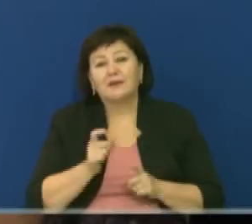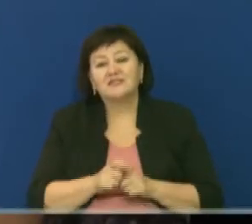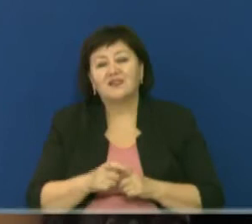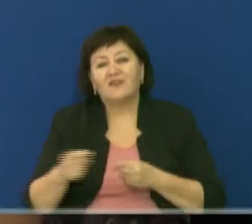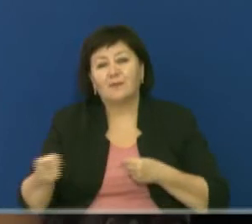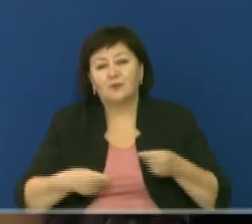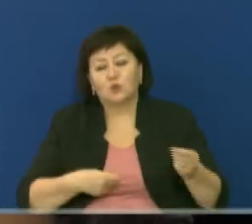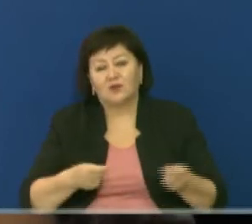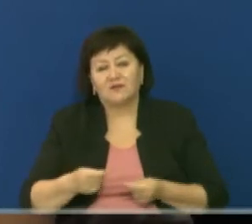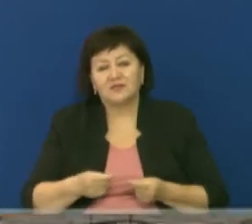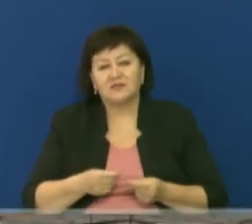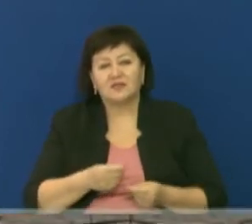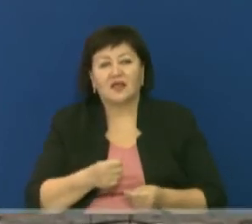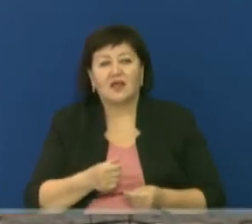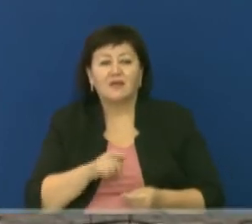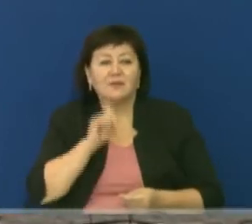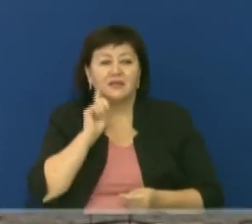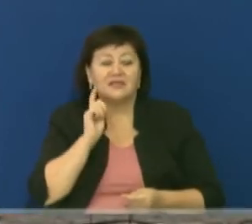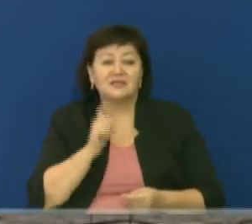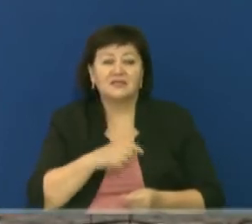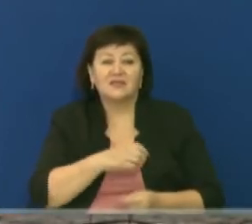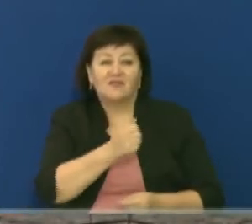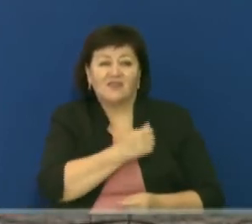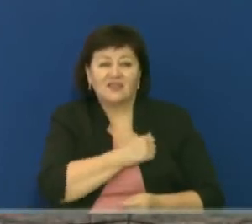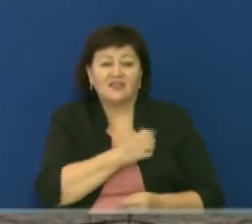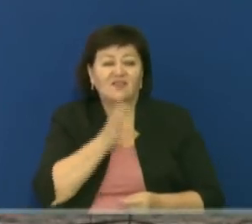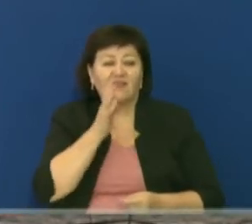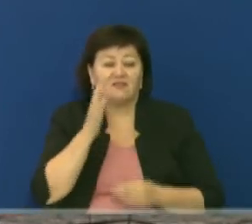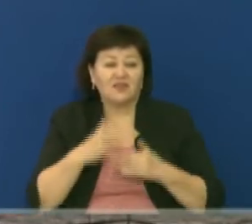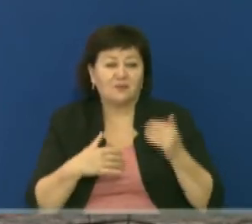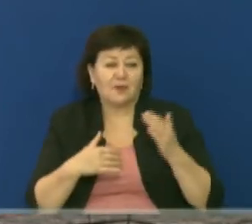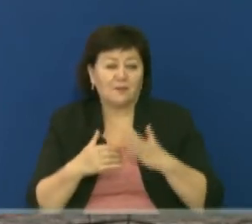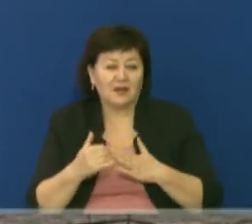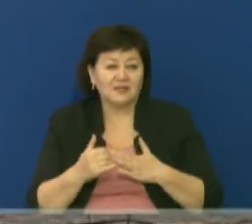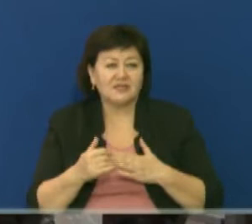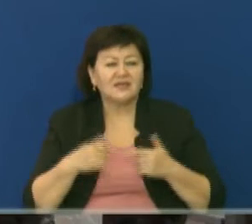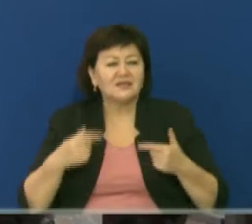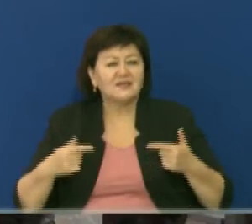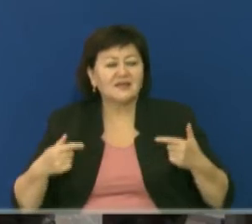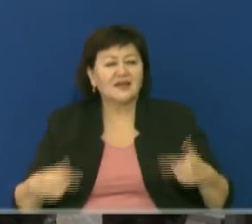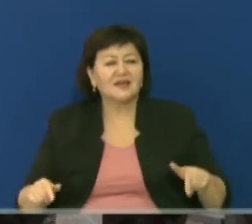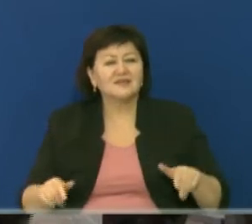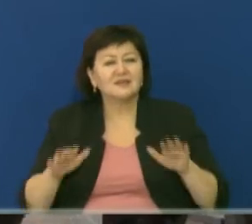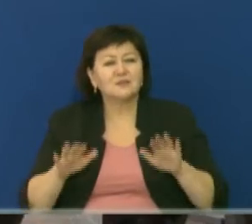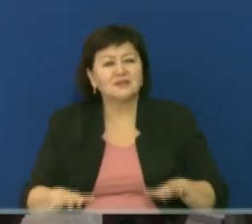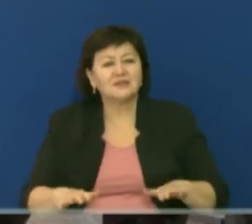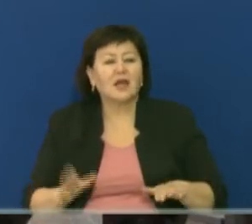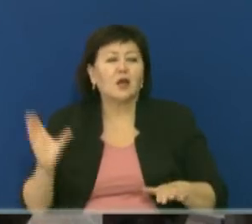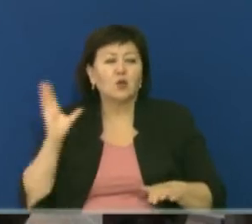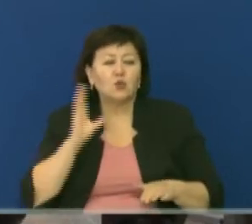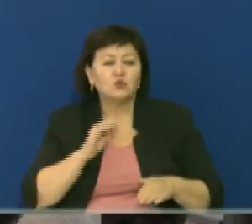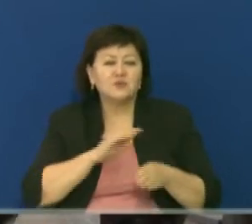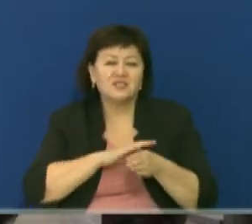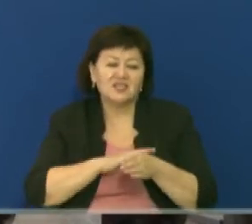31-767-Б, курсанты военно-инженерного института в период прохождения стажировки на разных должностях успешно справились